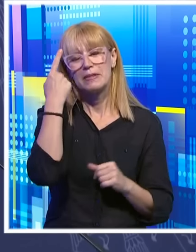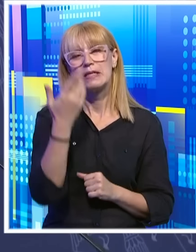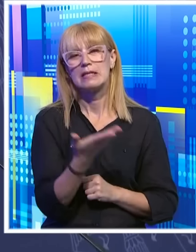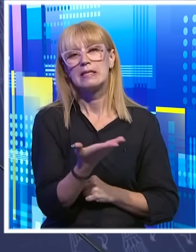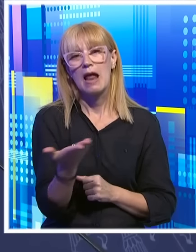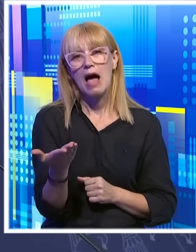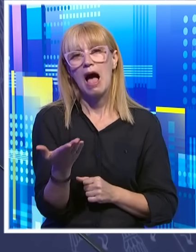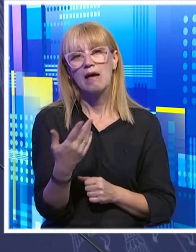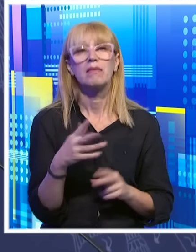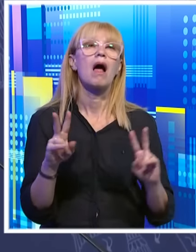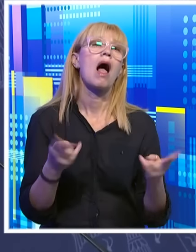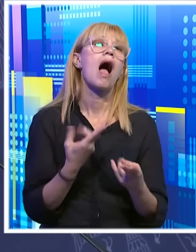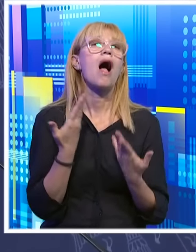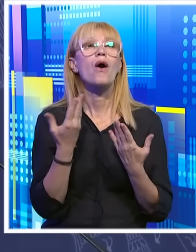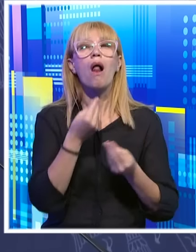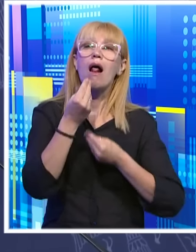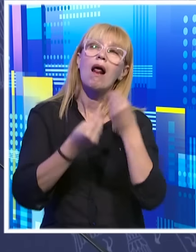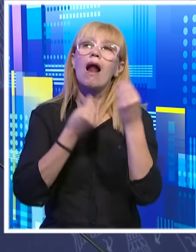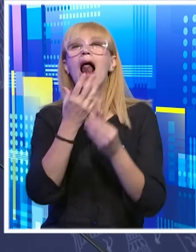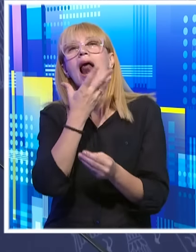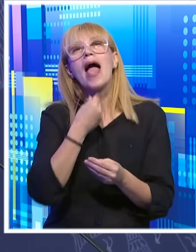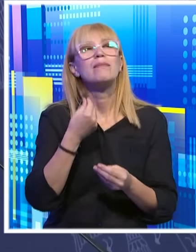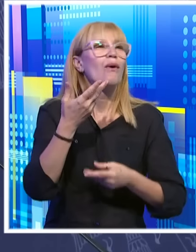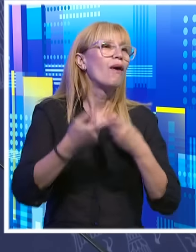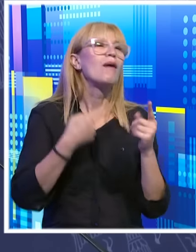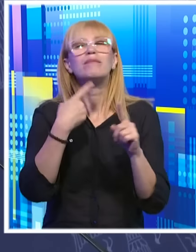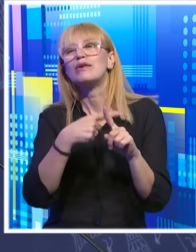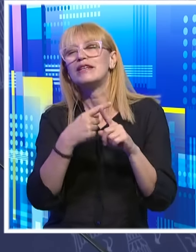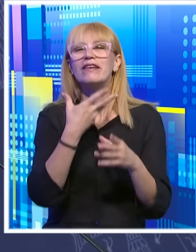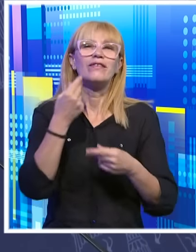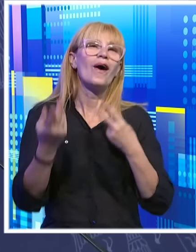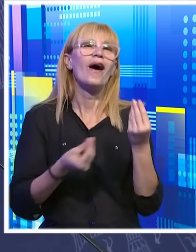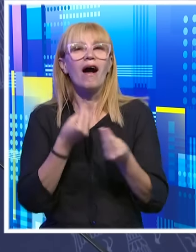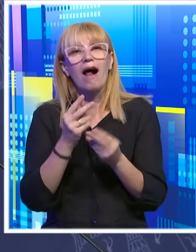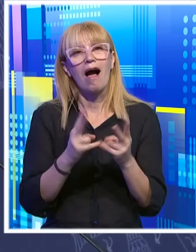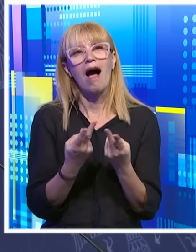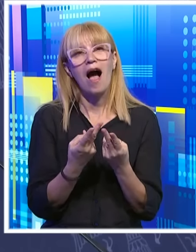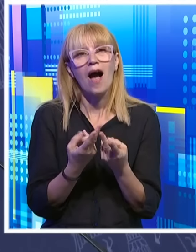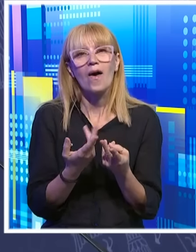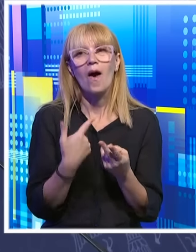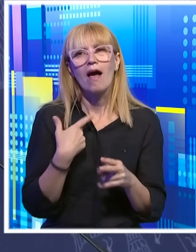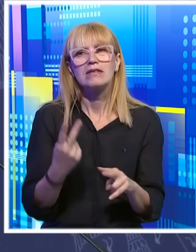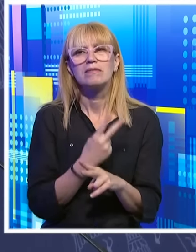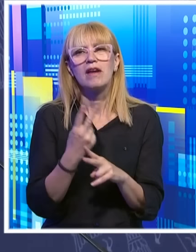je lako govoriti lepe stvari, a ja sam naučio da govorim ono što obično ljudi misle